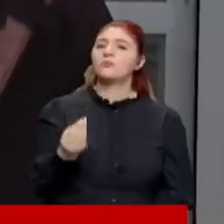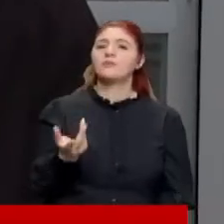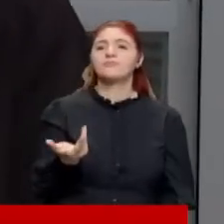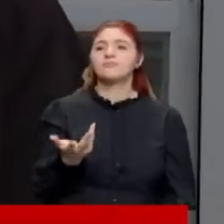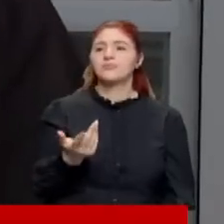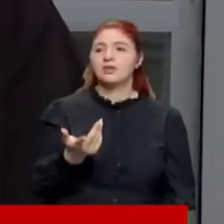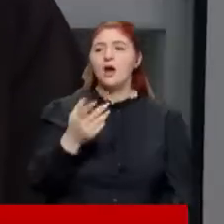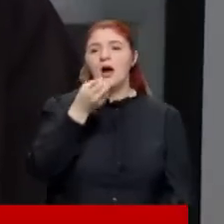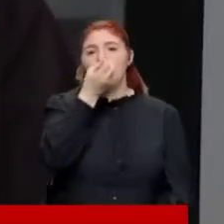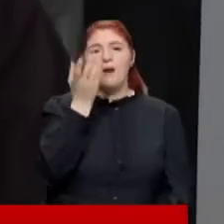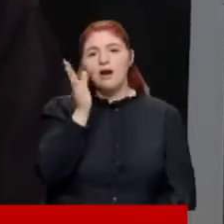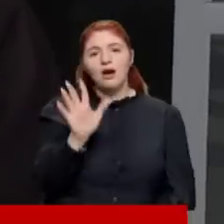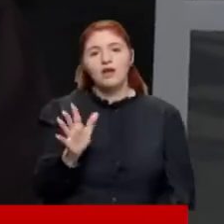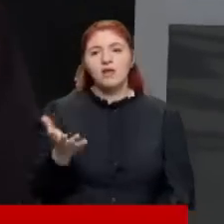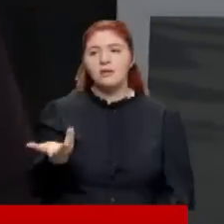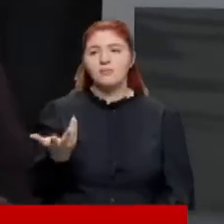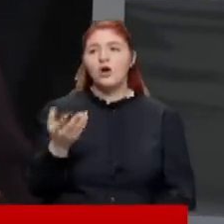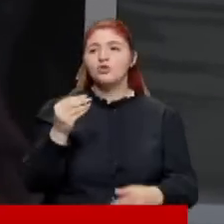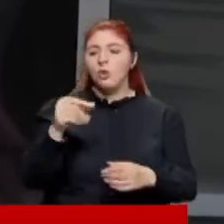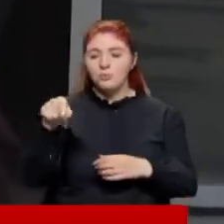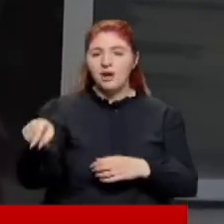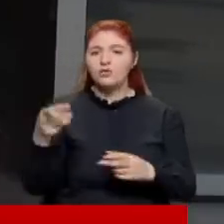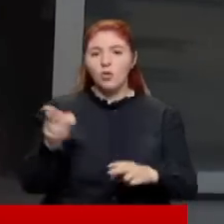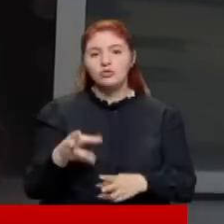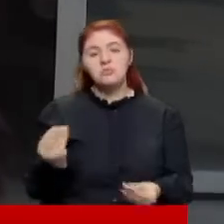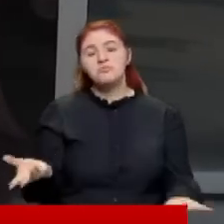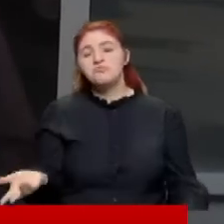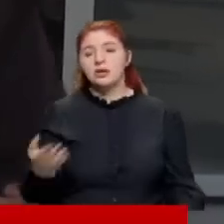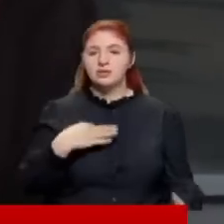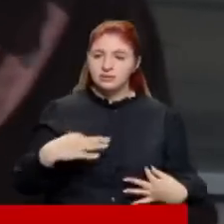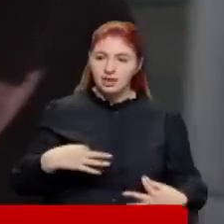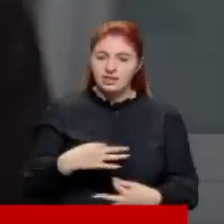olmamız bahara mı kaldı artık? Toprağa mı kaldı bilemiyorum. Saygılar.